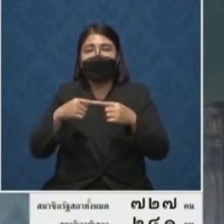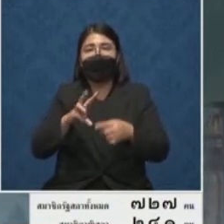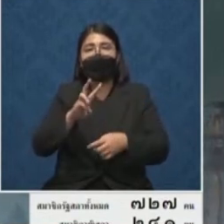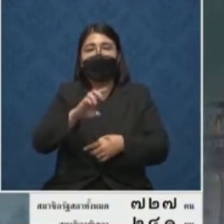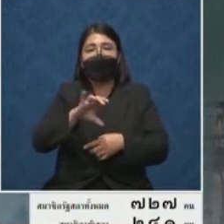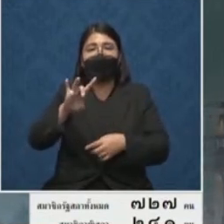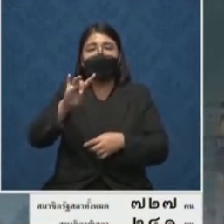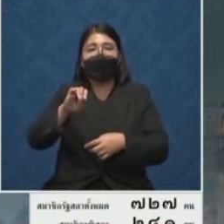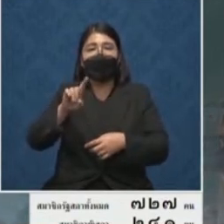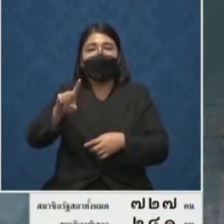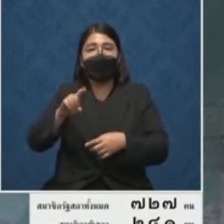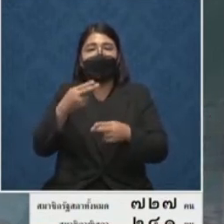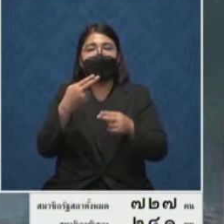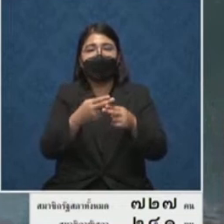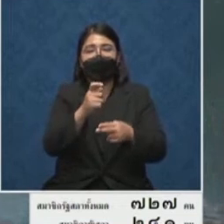และ4รับหลักการครับ